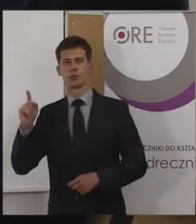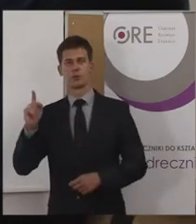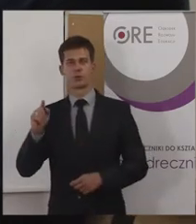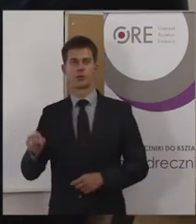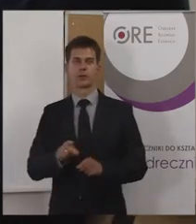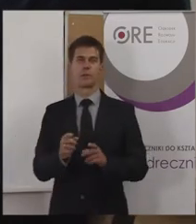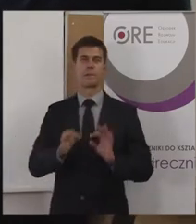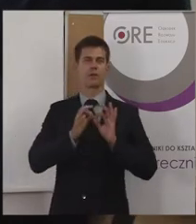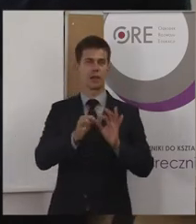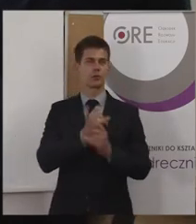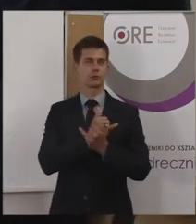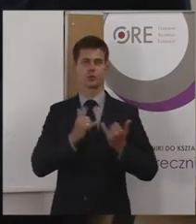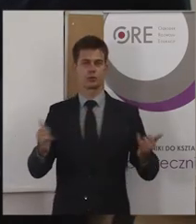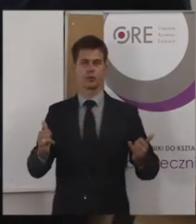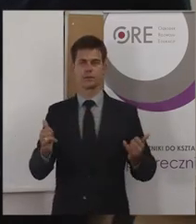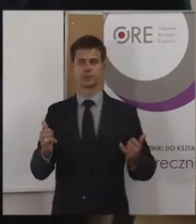prowadzącym